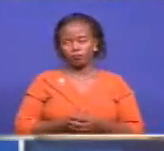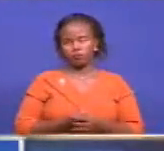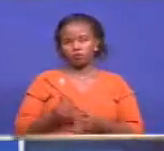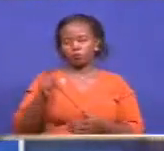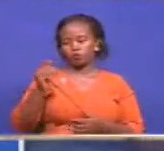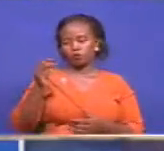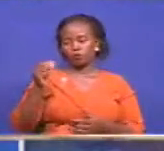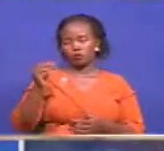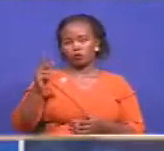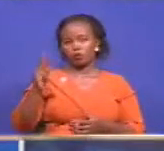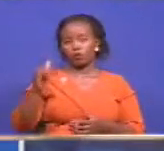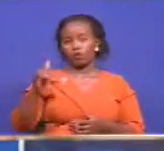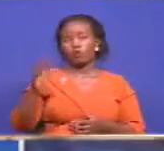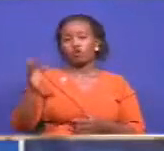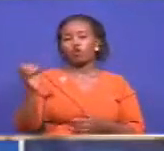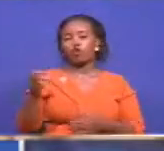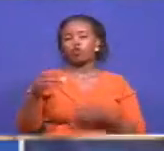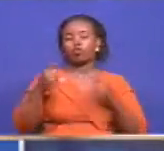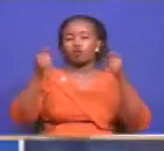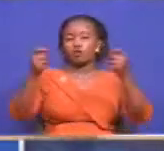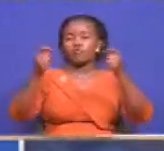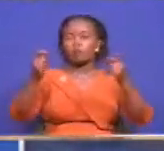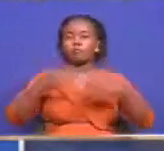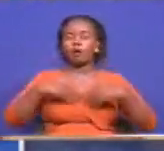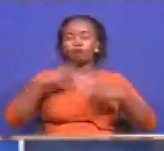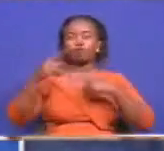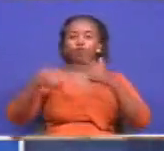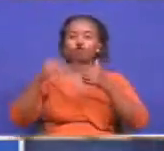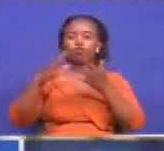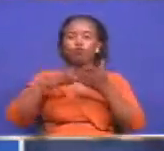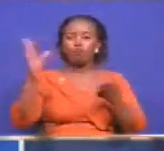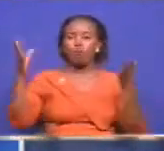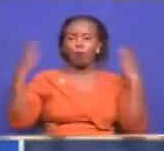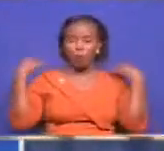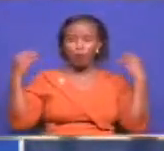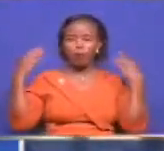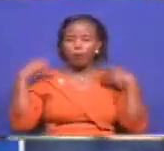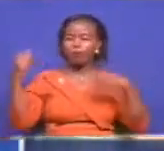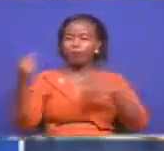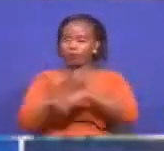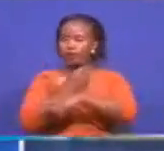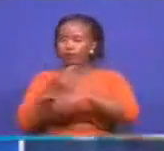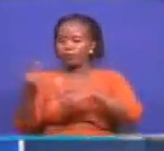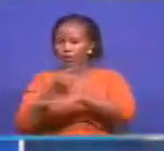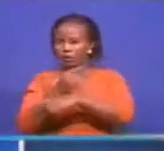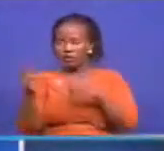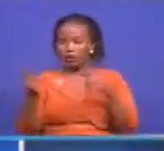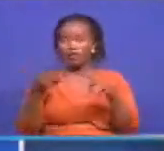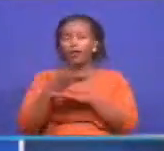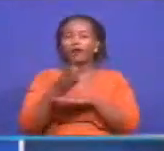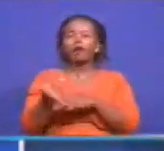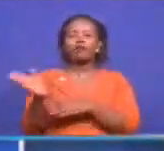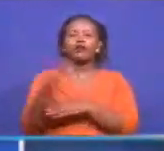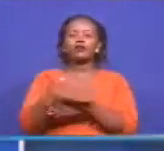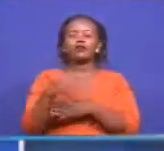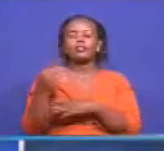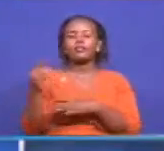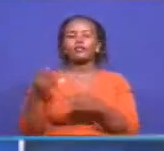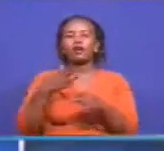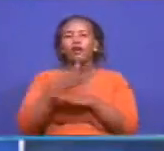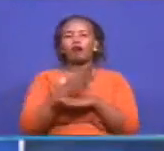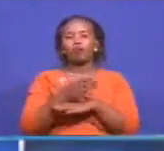band pugilists have been punching their bags furiously with eyes firmly trained on the medals podium after resuming training at their camp in